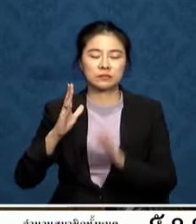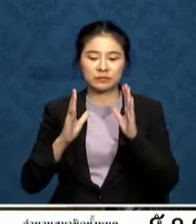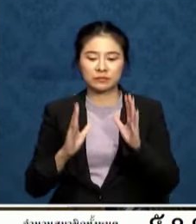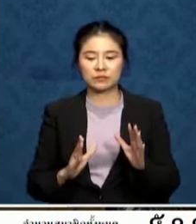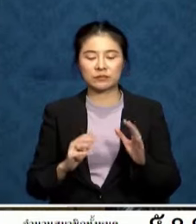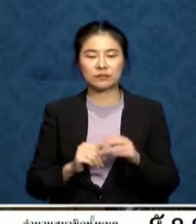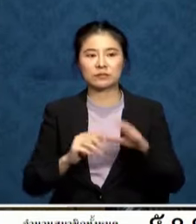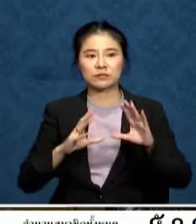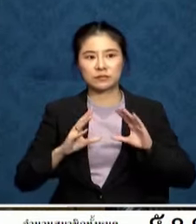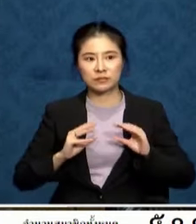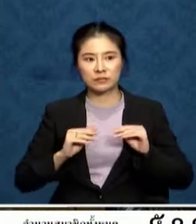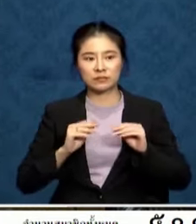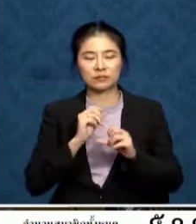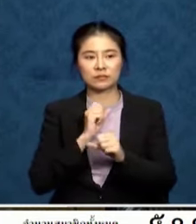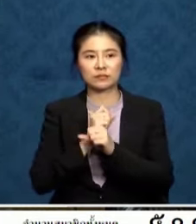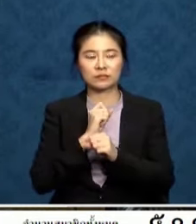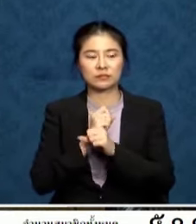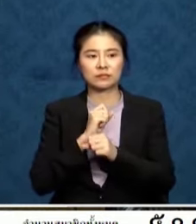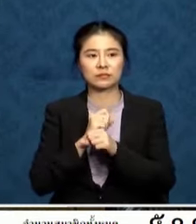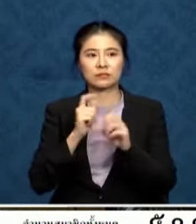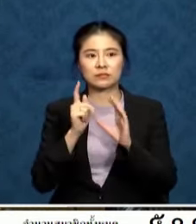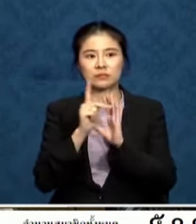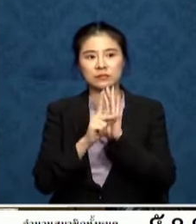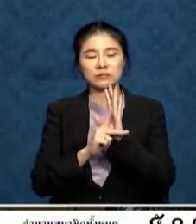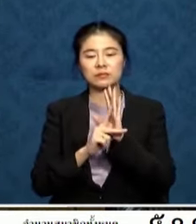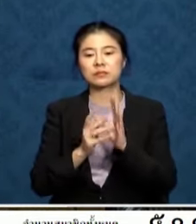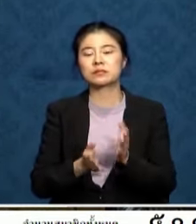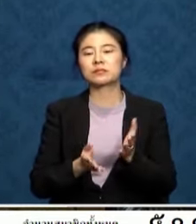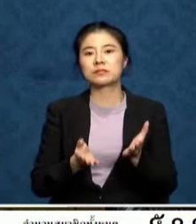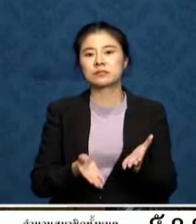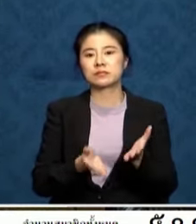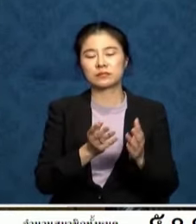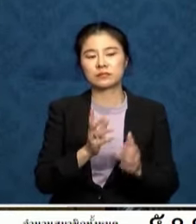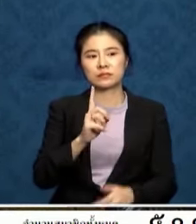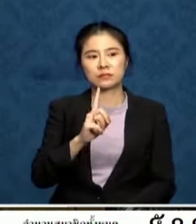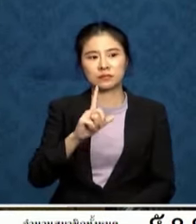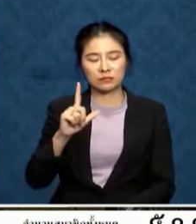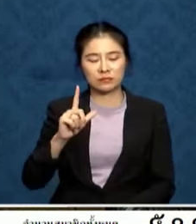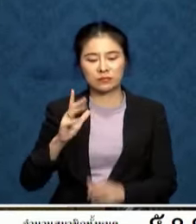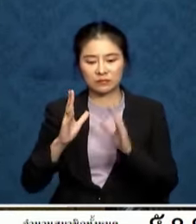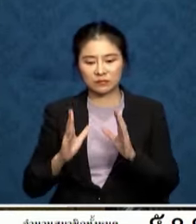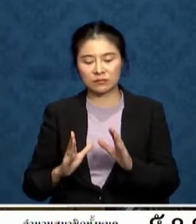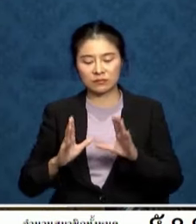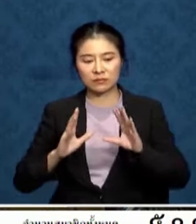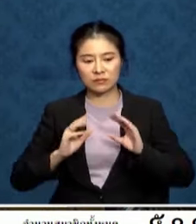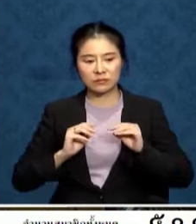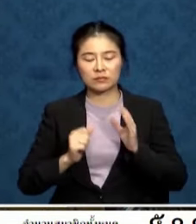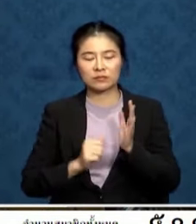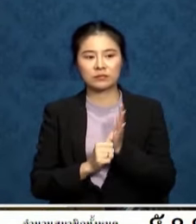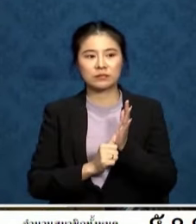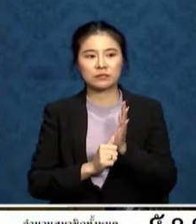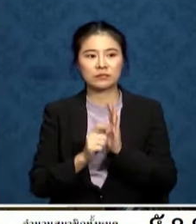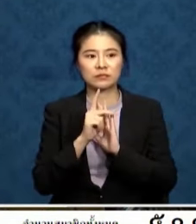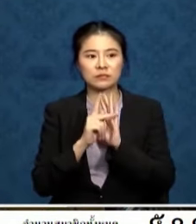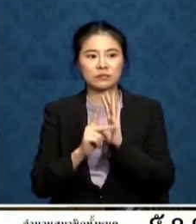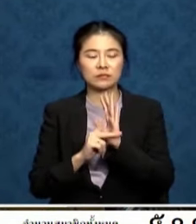เห็นด้วยในการแก้รัฐธรรมนูญผมยกให้ทั้งหมดเลย1ล้านคนเห็นด้วยทั้งหมดในการแก้รัฐธรรมนูญ